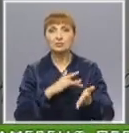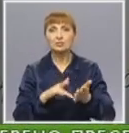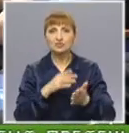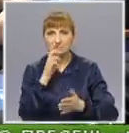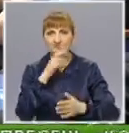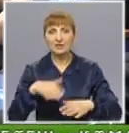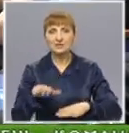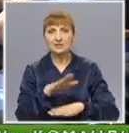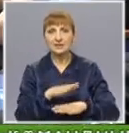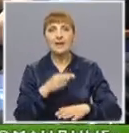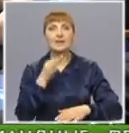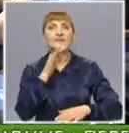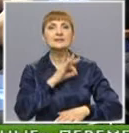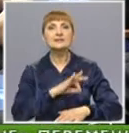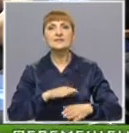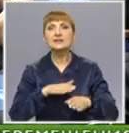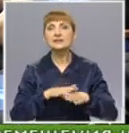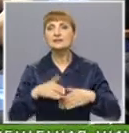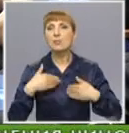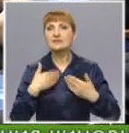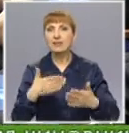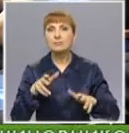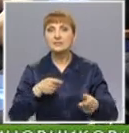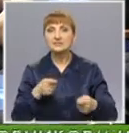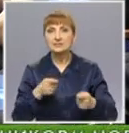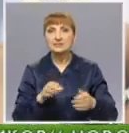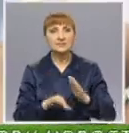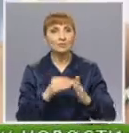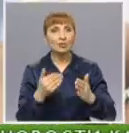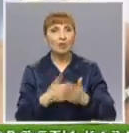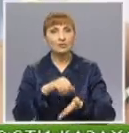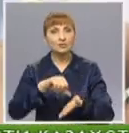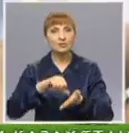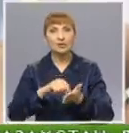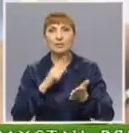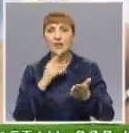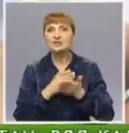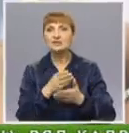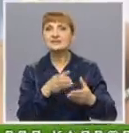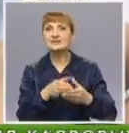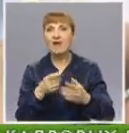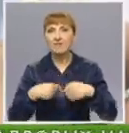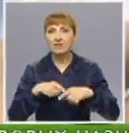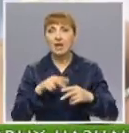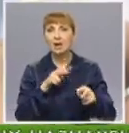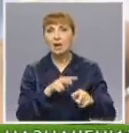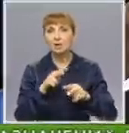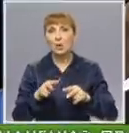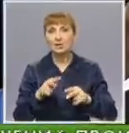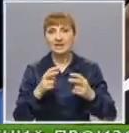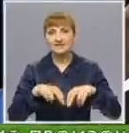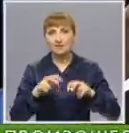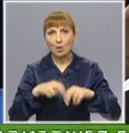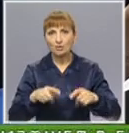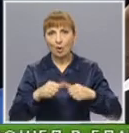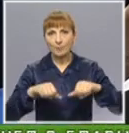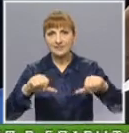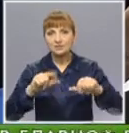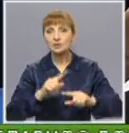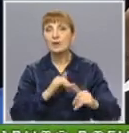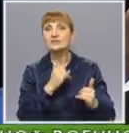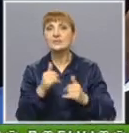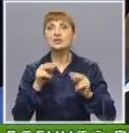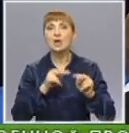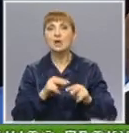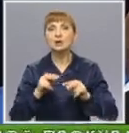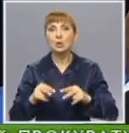стране. Для эффективной реализации послания сегодня были избраны новые члены политического совета и контрольно-ревизионной комиссии. А чтобы обеспечить